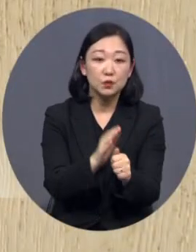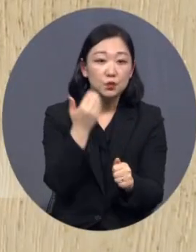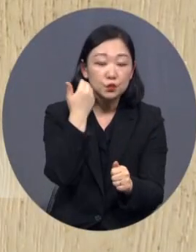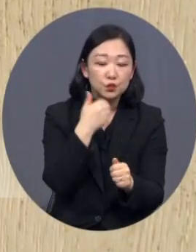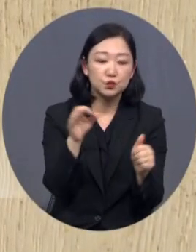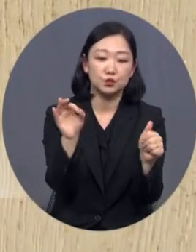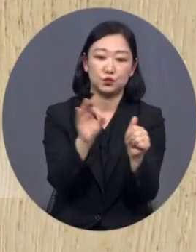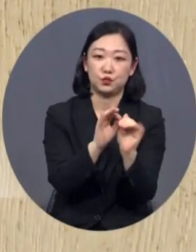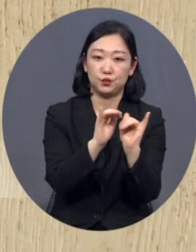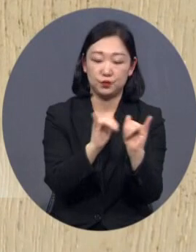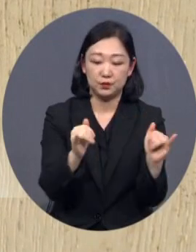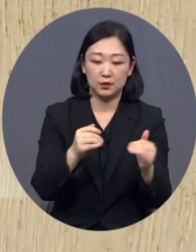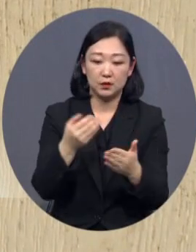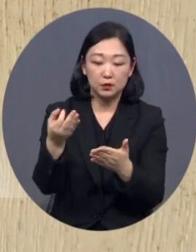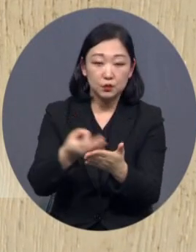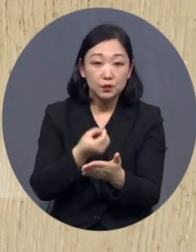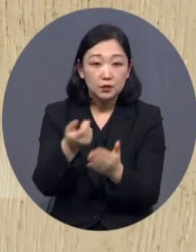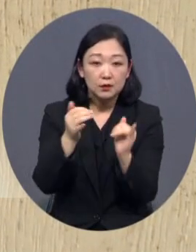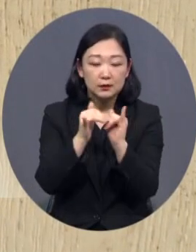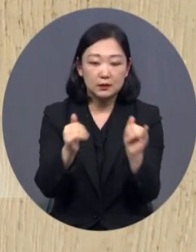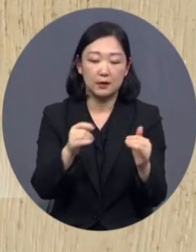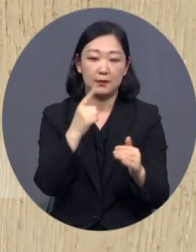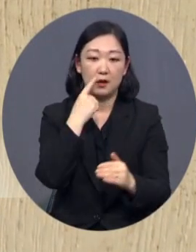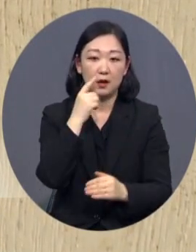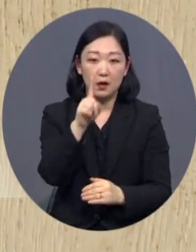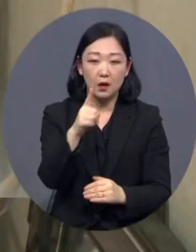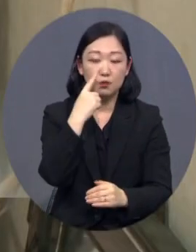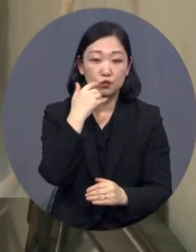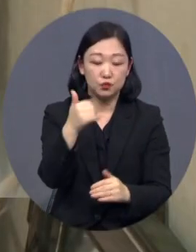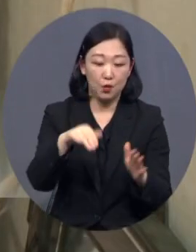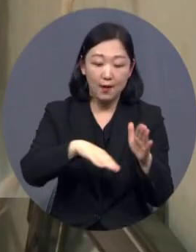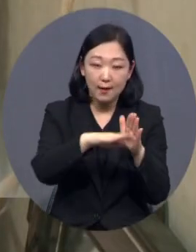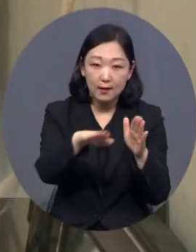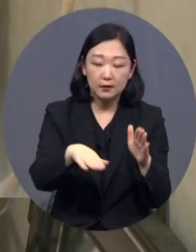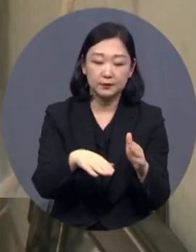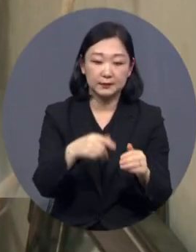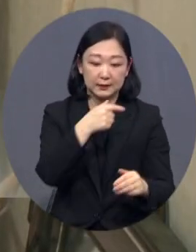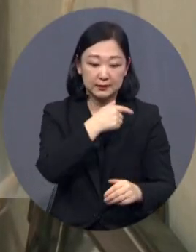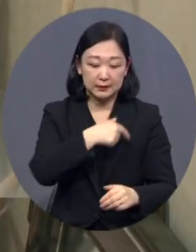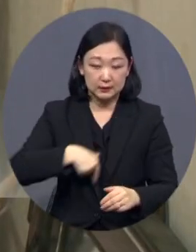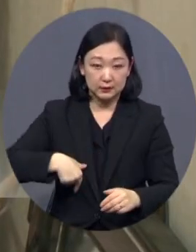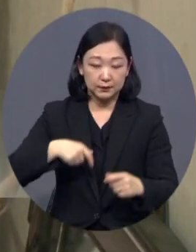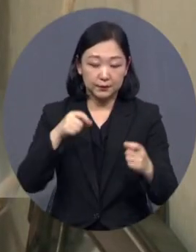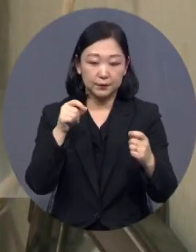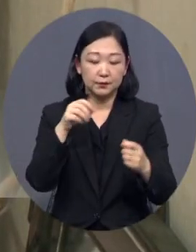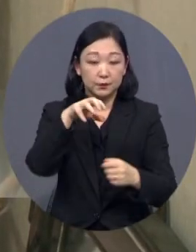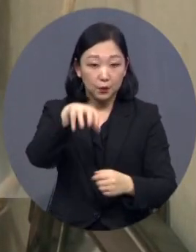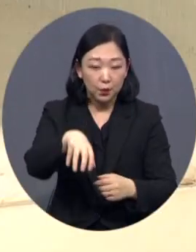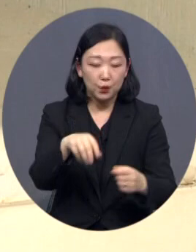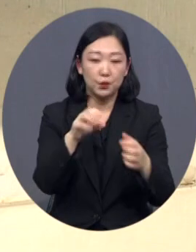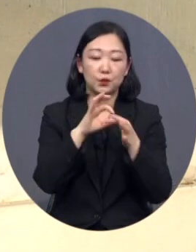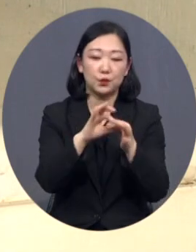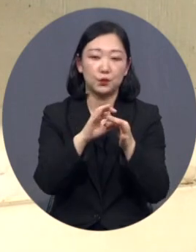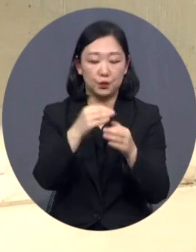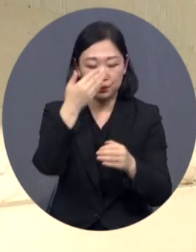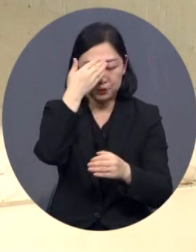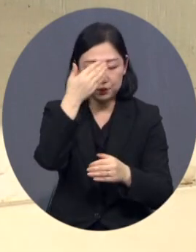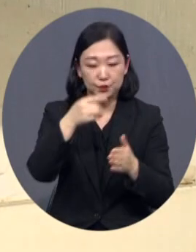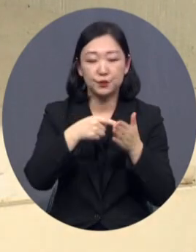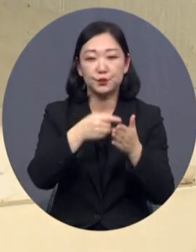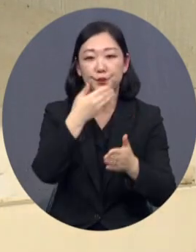기초생활 수급자와 차상위 계층 한부모 가정 등이며 읍면동 주민센터를 통해 무료로 신청이